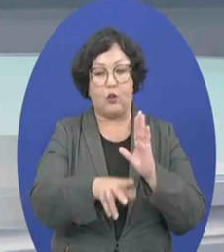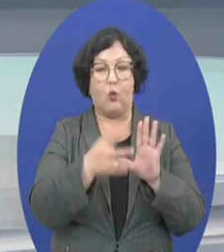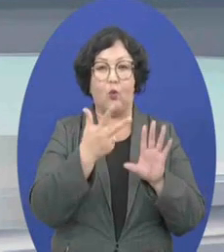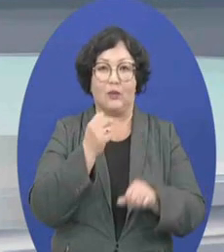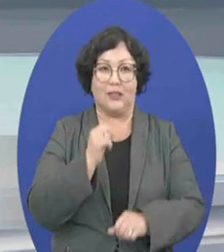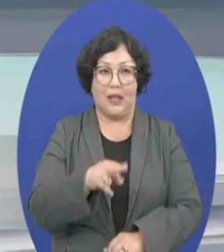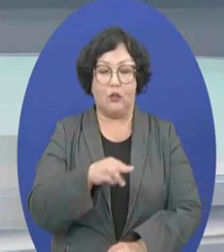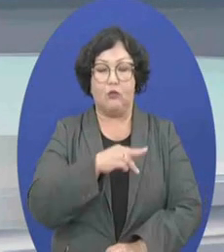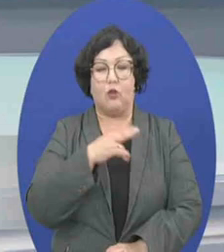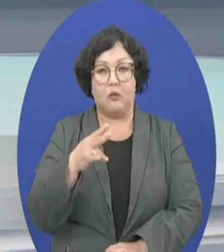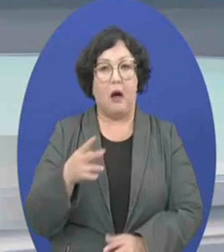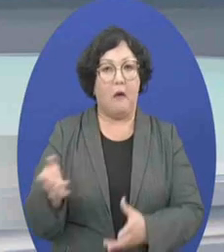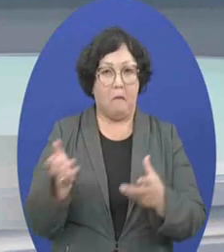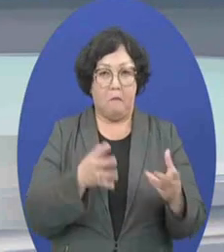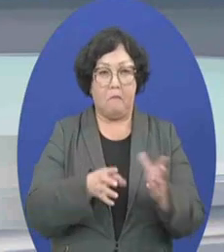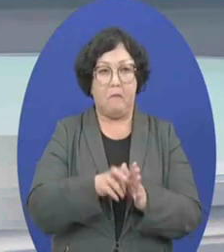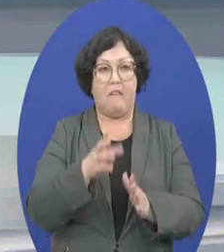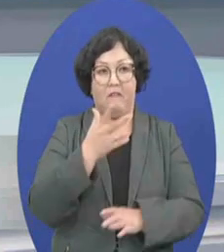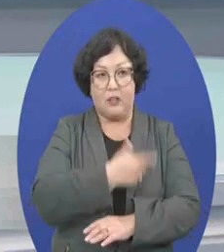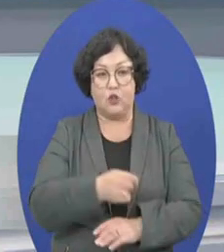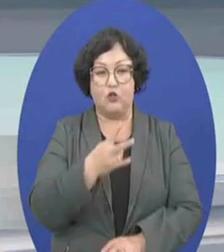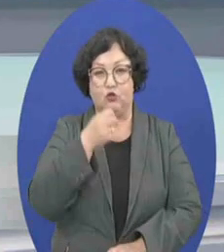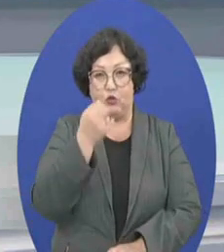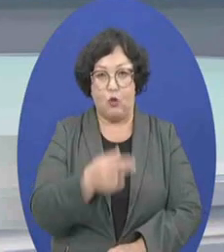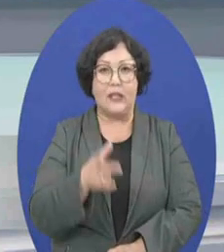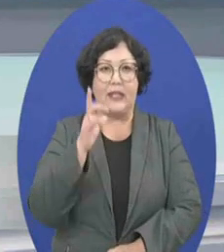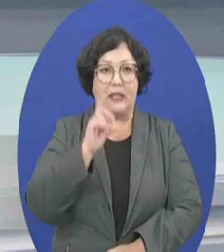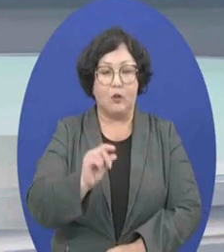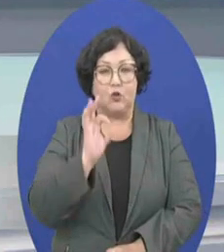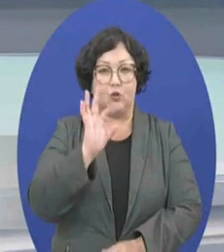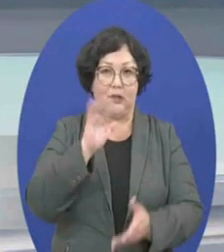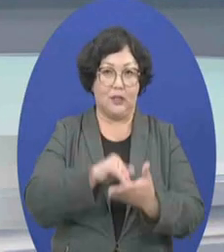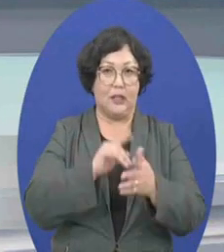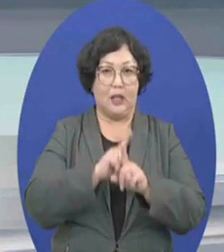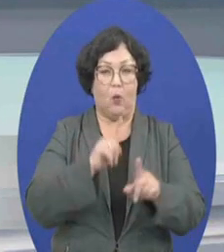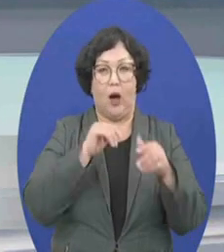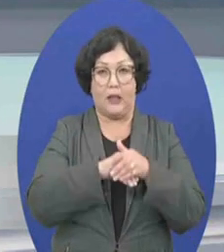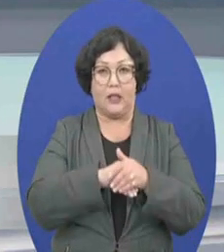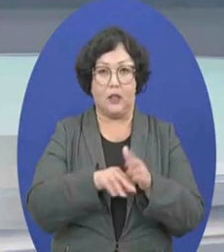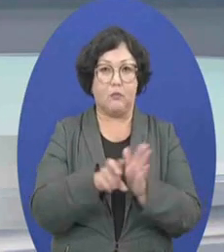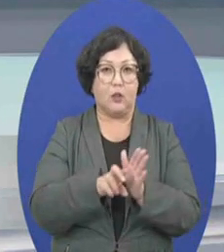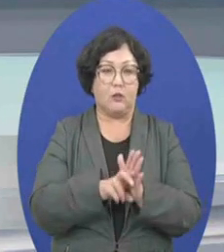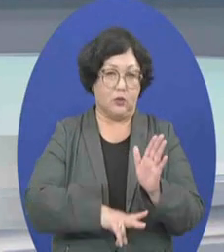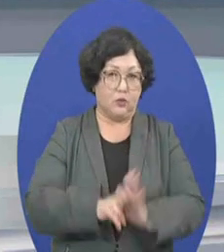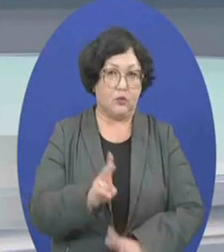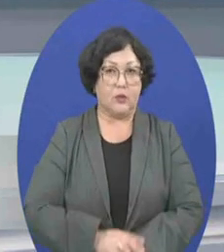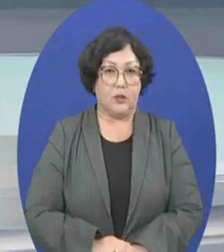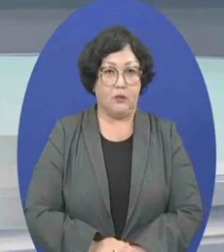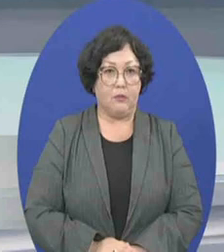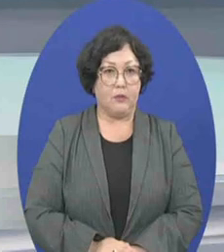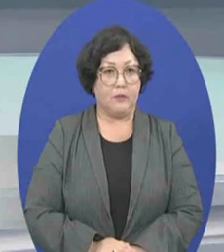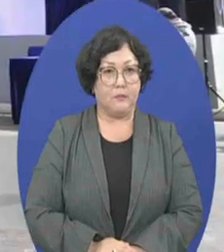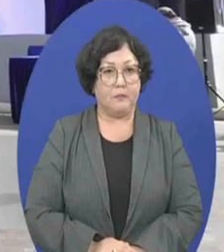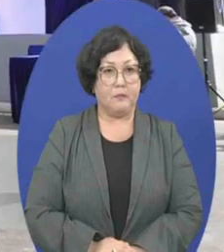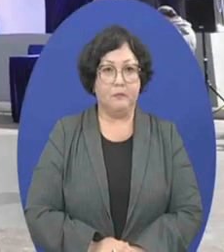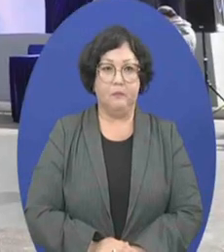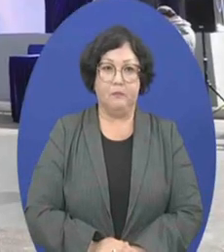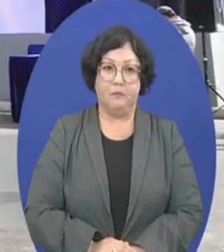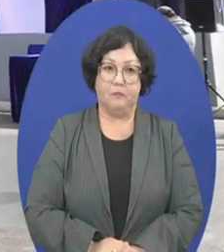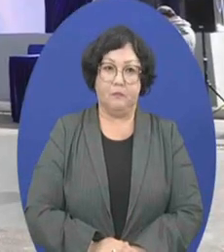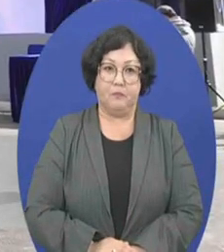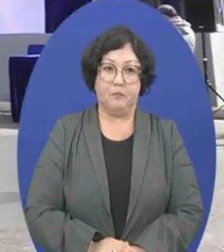нэг дор хүлээн авна. Мөн вакцины нөөцийг зохистой хэмд стандартын дагуу хадгалах боломжтой болж байна.